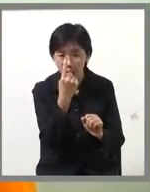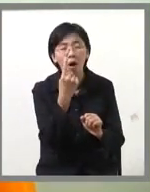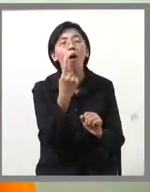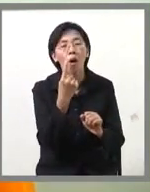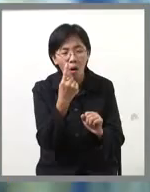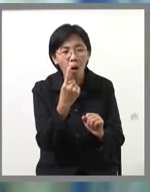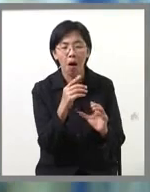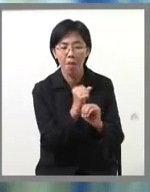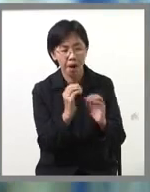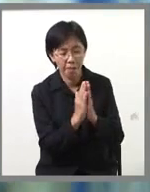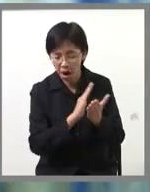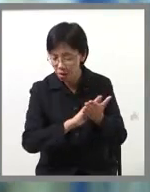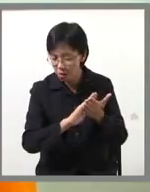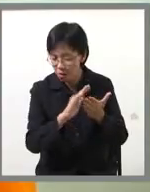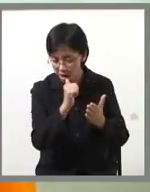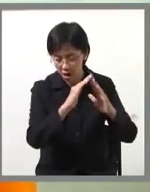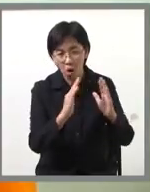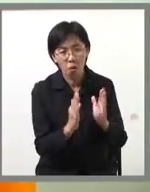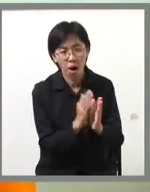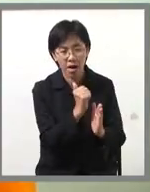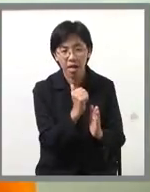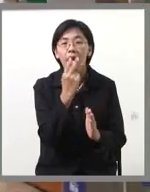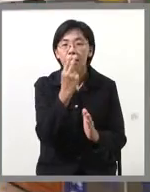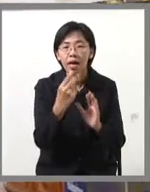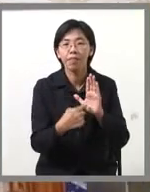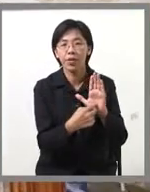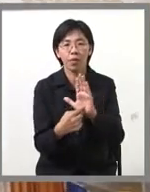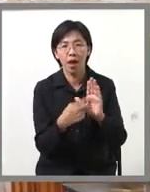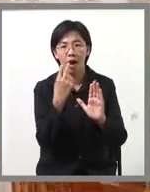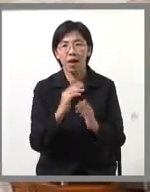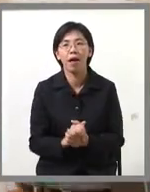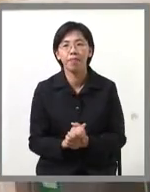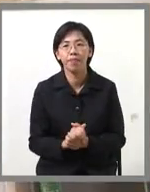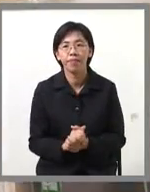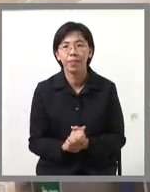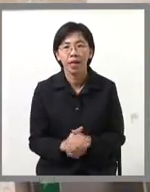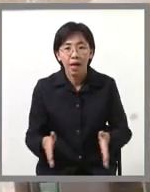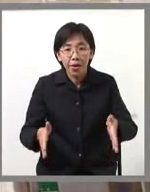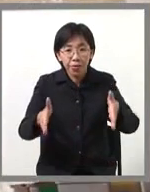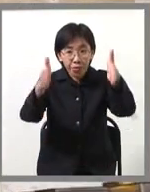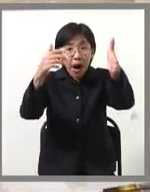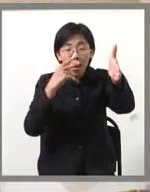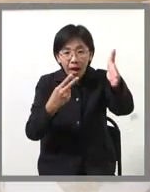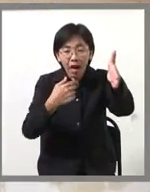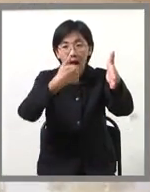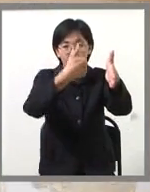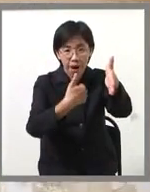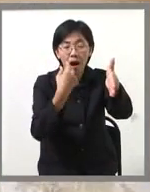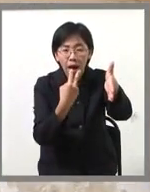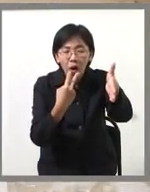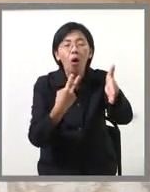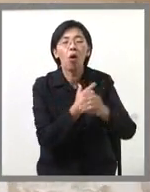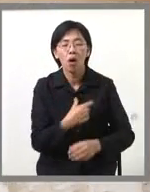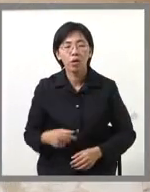ไลเนี่ยให้สมบูรณ ์ อย่างรูปที่ปรากฏอยู่ปัจจุบันเนี่ยคือเป็นการซ่อมครั้งที่4สมัยรัชก